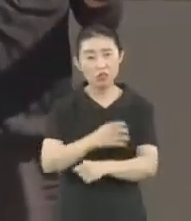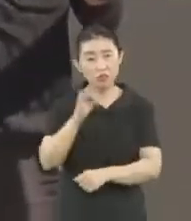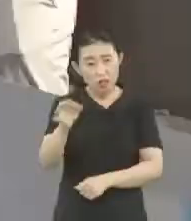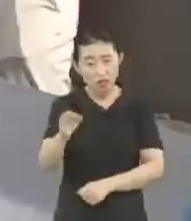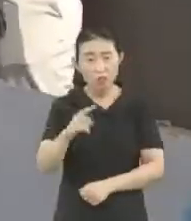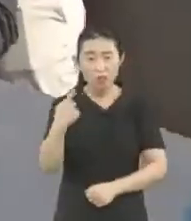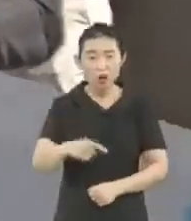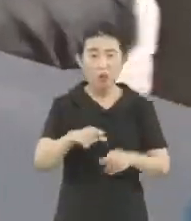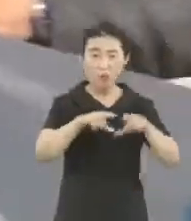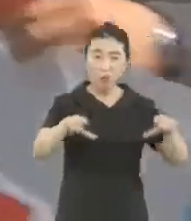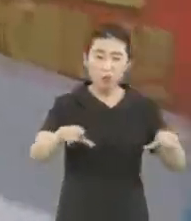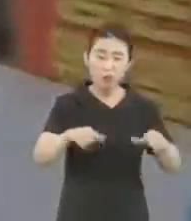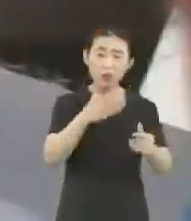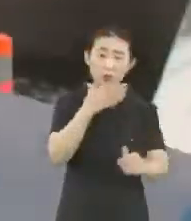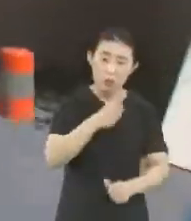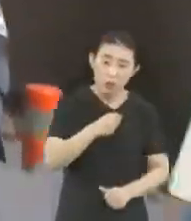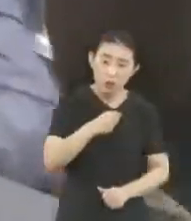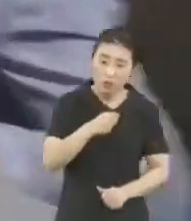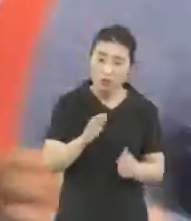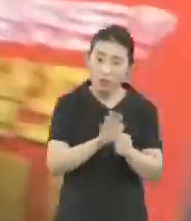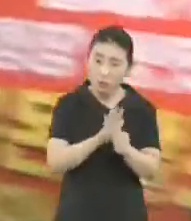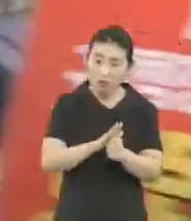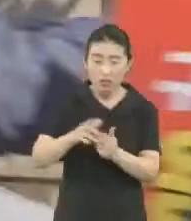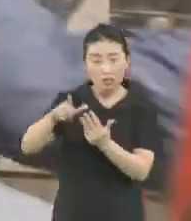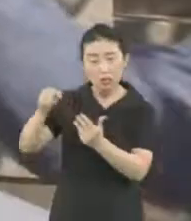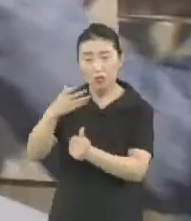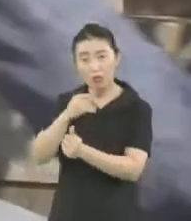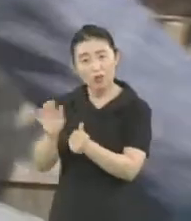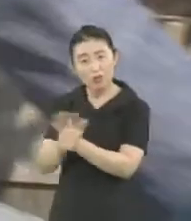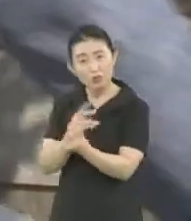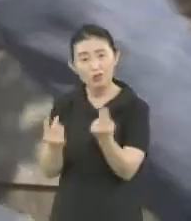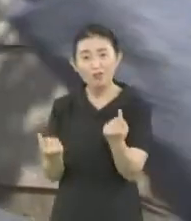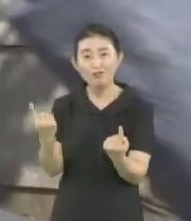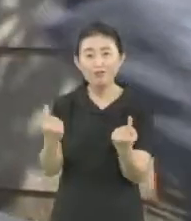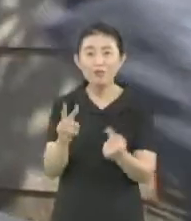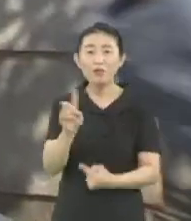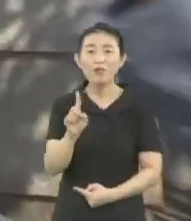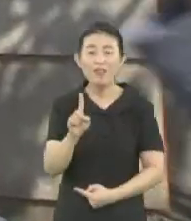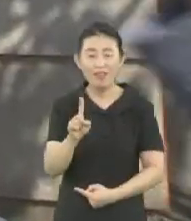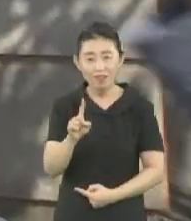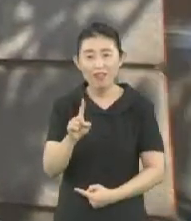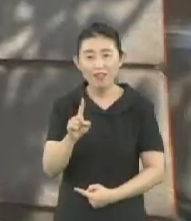보편적 복지와 선별적 복지 논쟁까지 부르고 있습니다. TJB 김철진입니다.